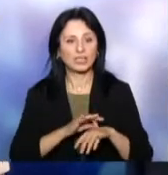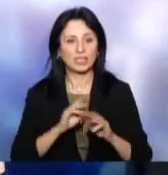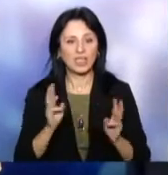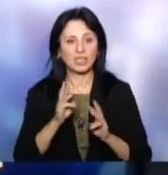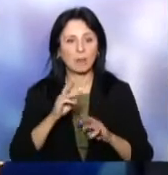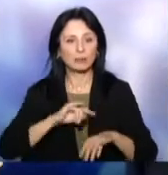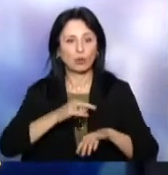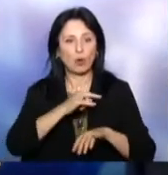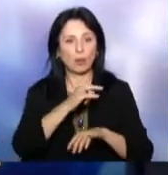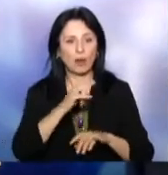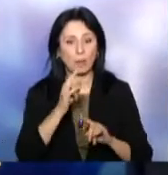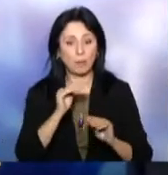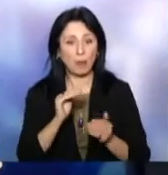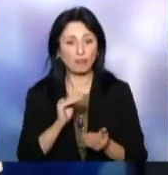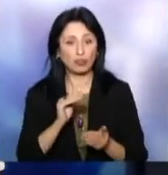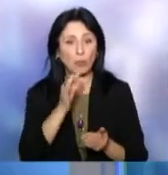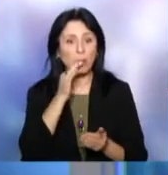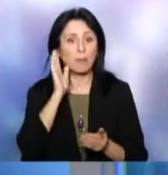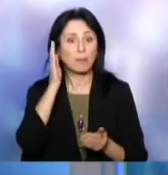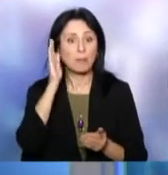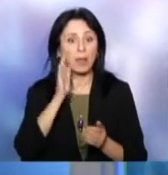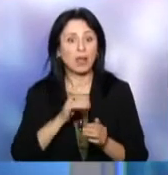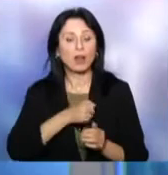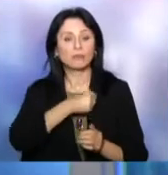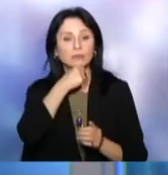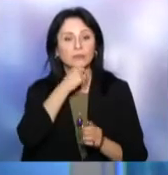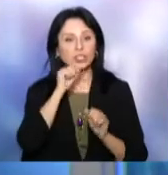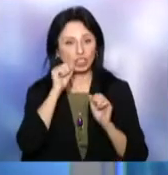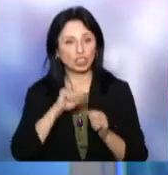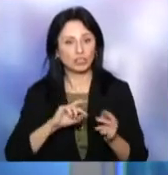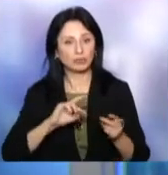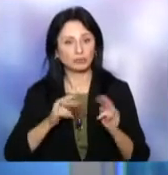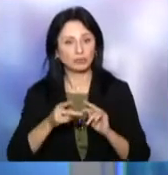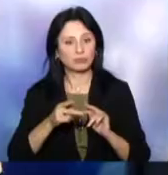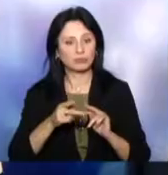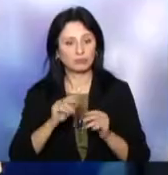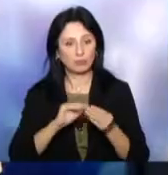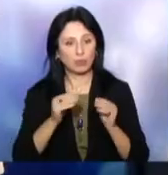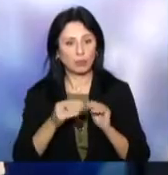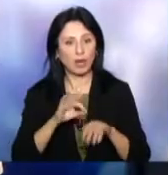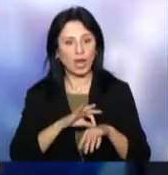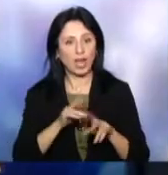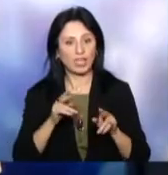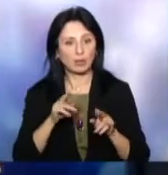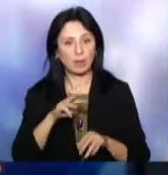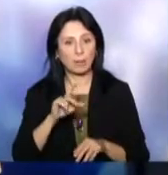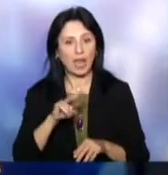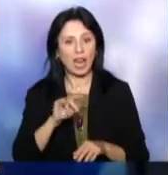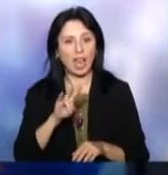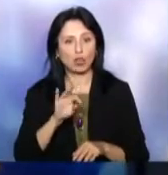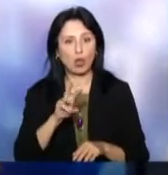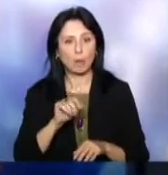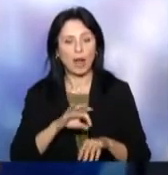დამწრობები ბავშვობაში მერე მოზრდილ ასაკში შეიძლება გახდეს პრობლემა კანის კიბოსა და მელანომის